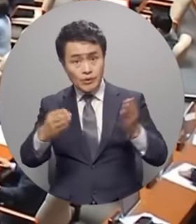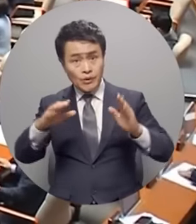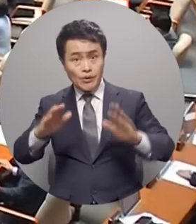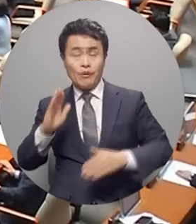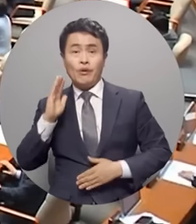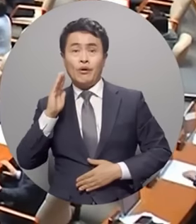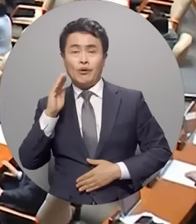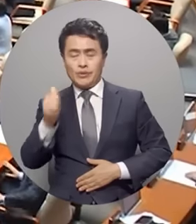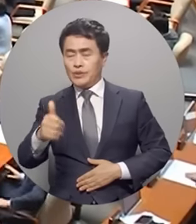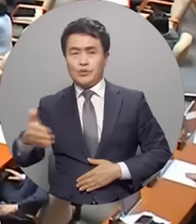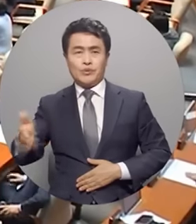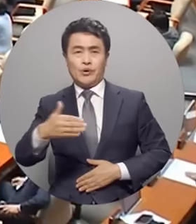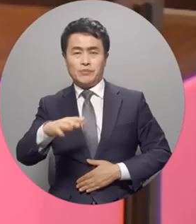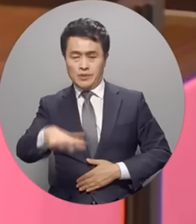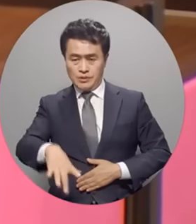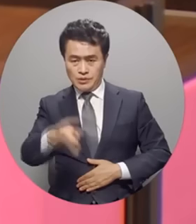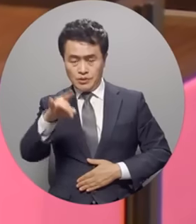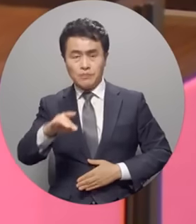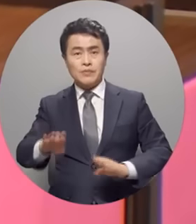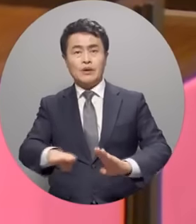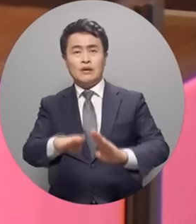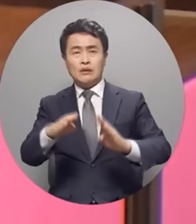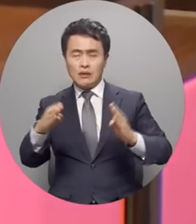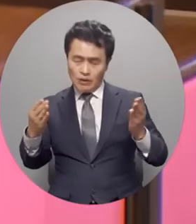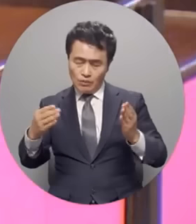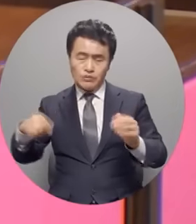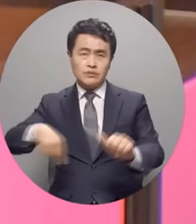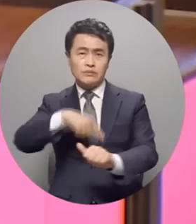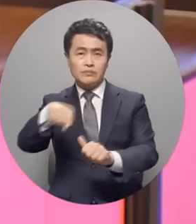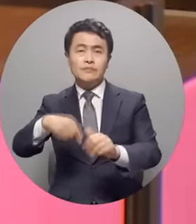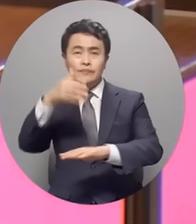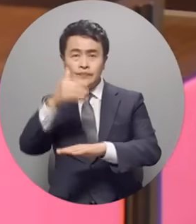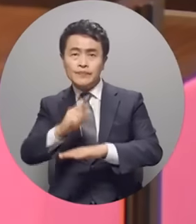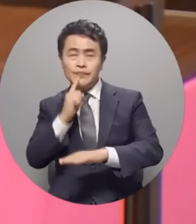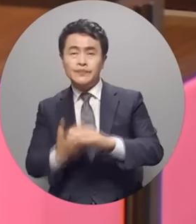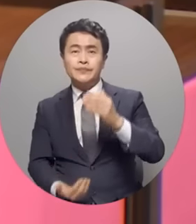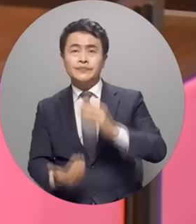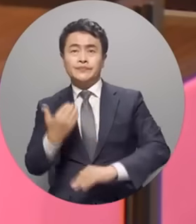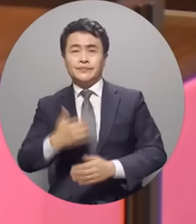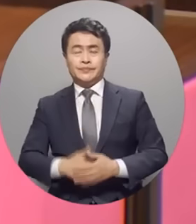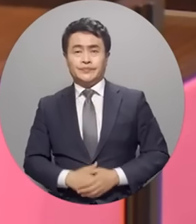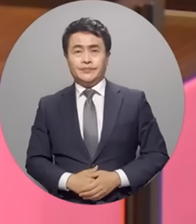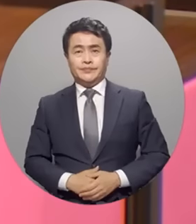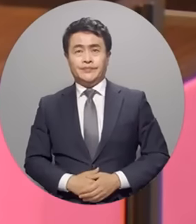대통령 없는 최초 개원식이는 오명을 얻게 됐습니다 MBC 뉴스 승입니다